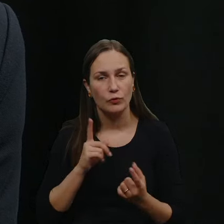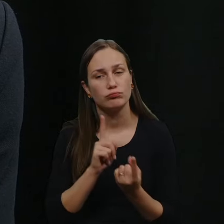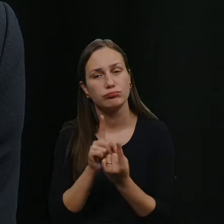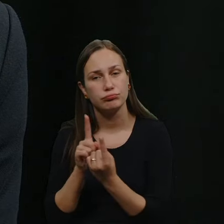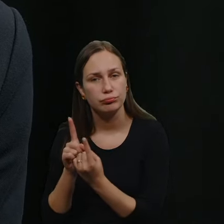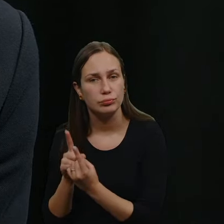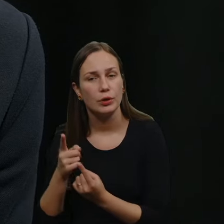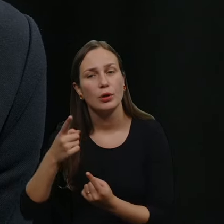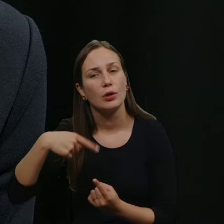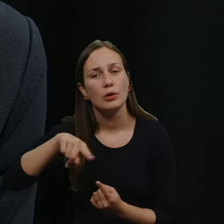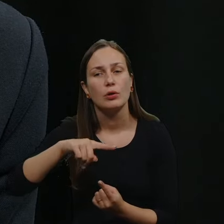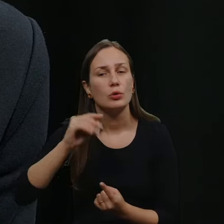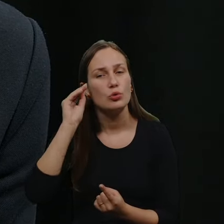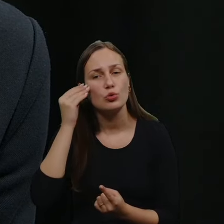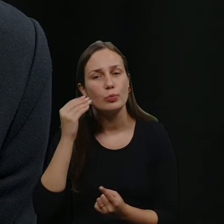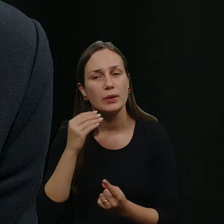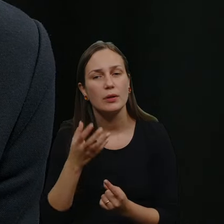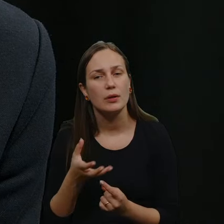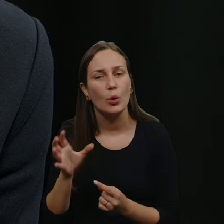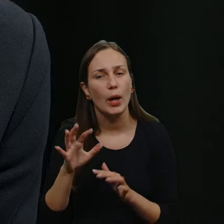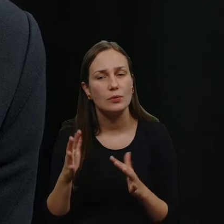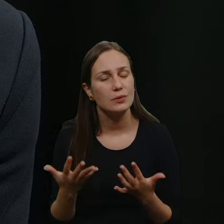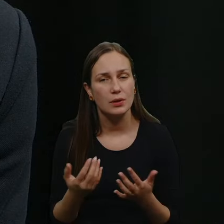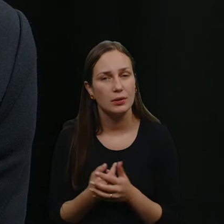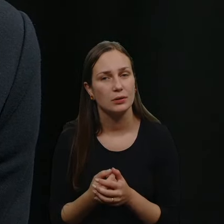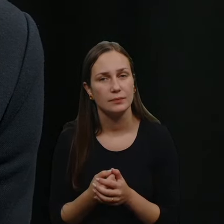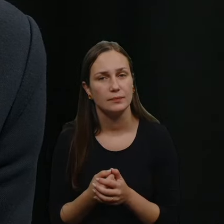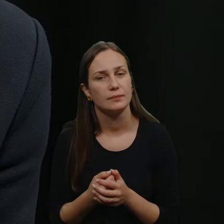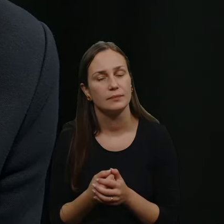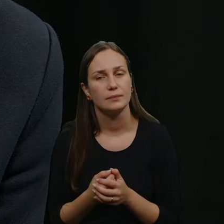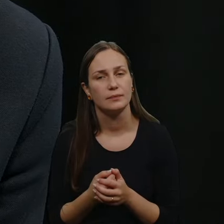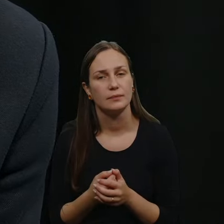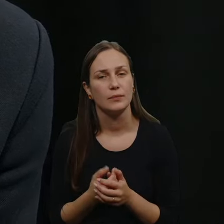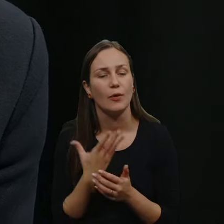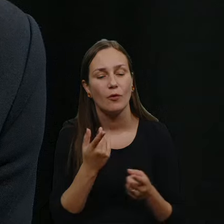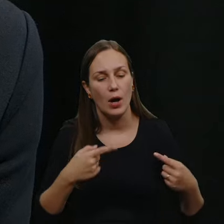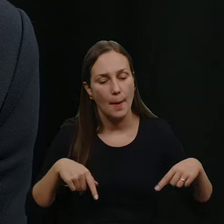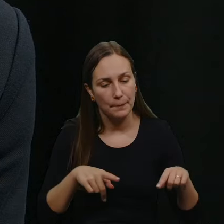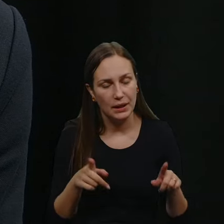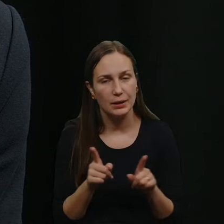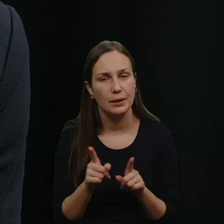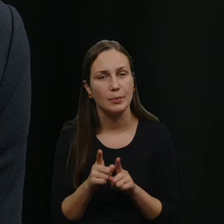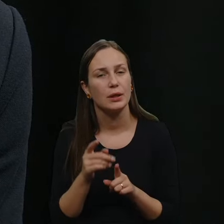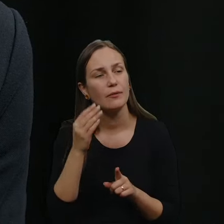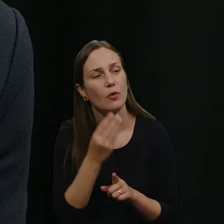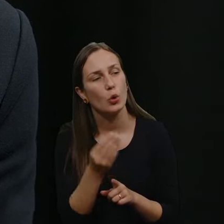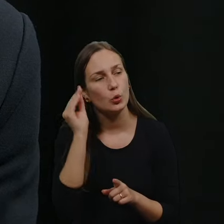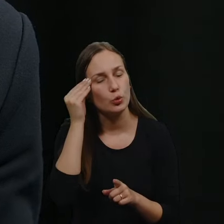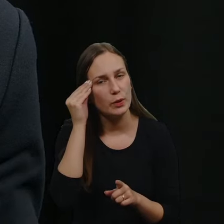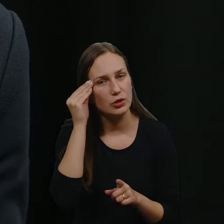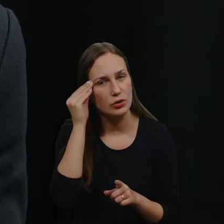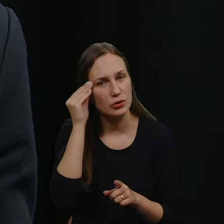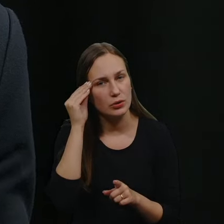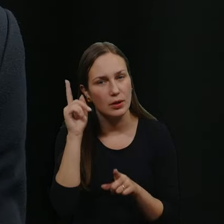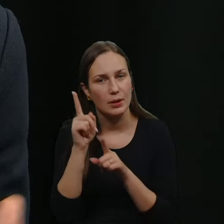rinkėjais, kas žmonėms labiausiai rūpi šiuo metu. Jūsų apygardo ir galbūt tie rūpesčiai